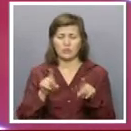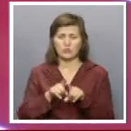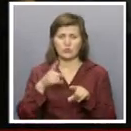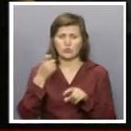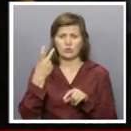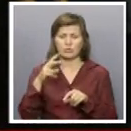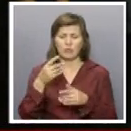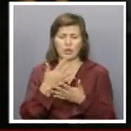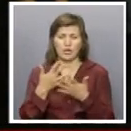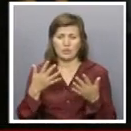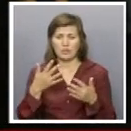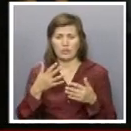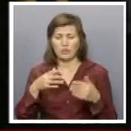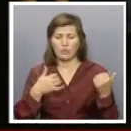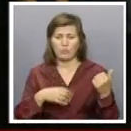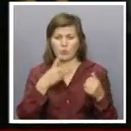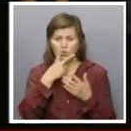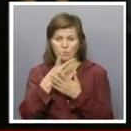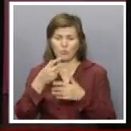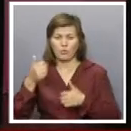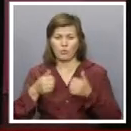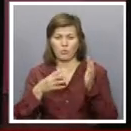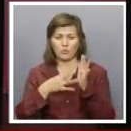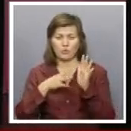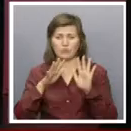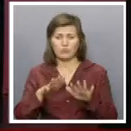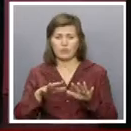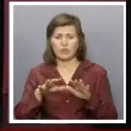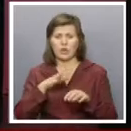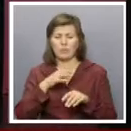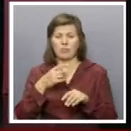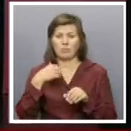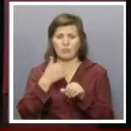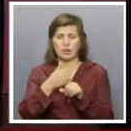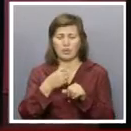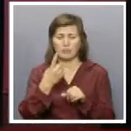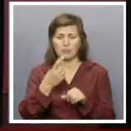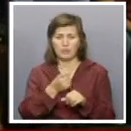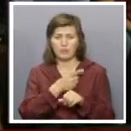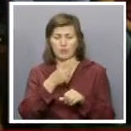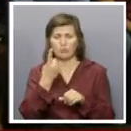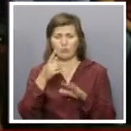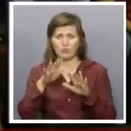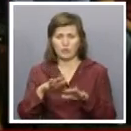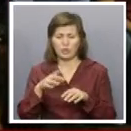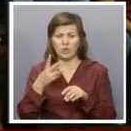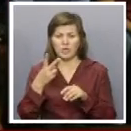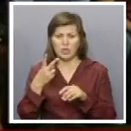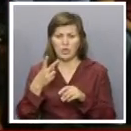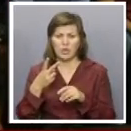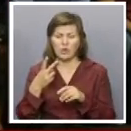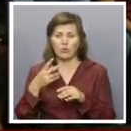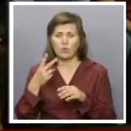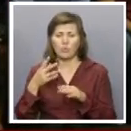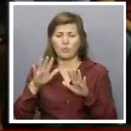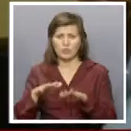120 туындысы көрсетілді. Конкурста 9 жүлделі орын белгіленген, яғни бас жүлде бір шеберге, бірінші орын 2 ісмерге,